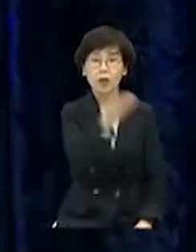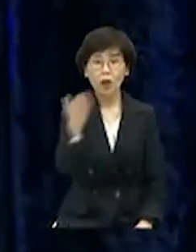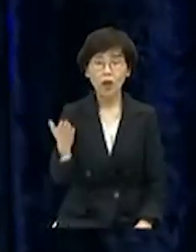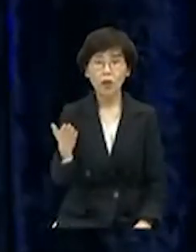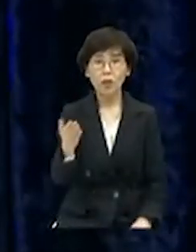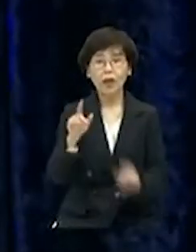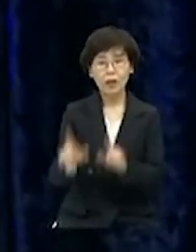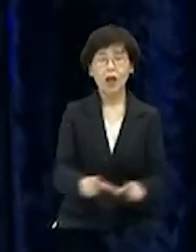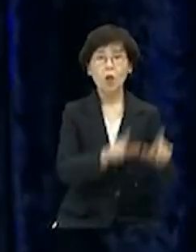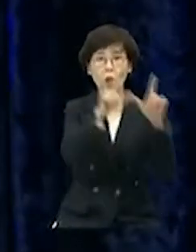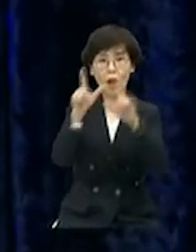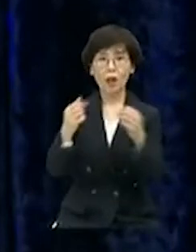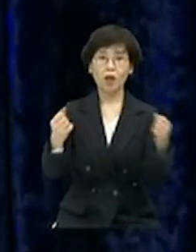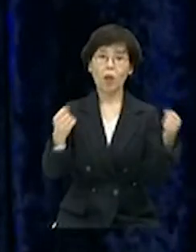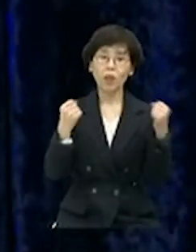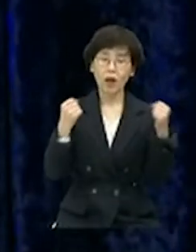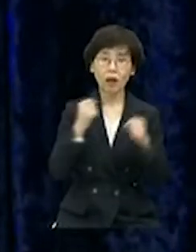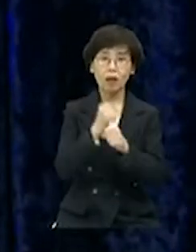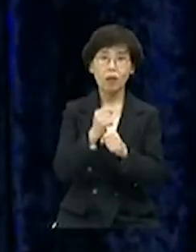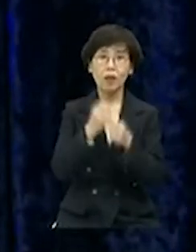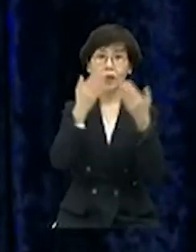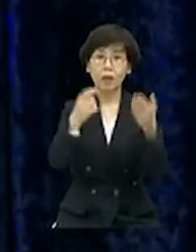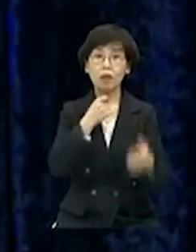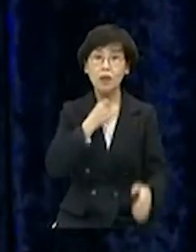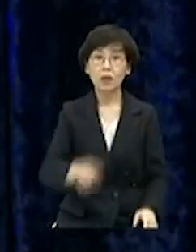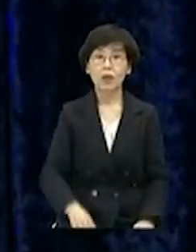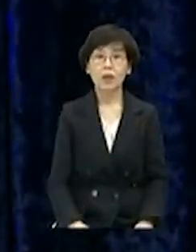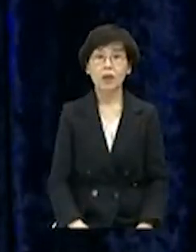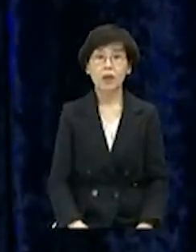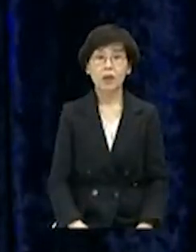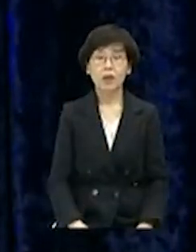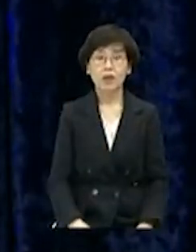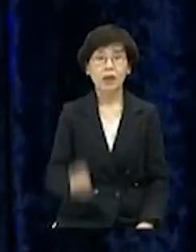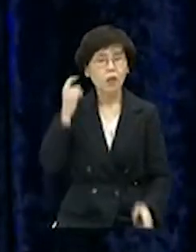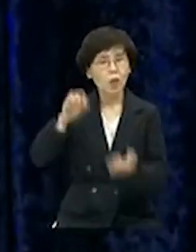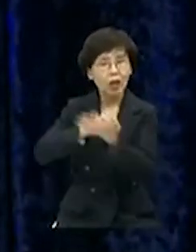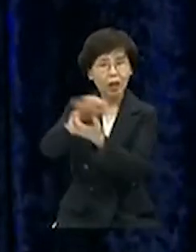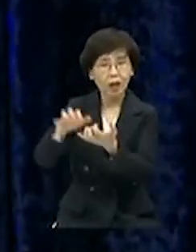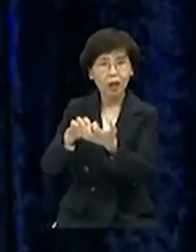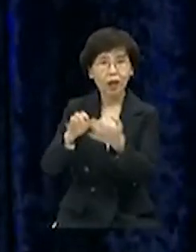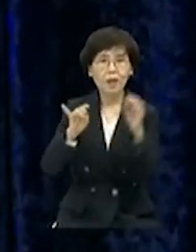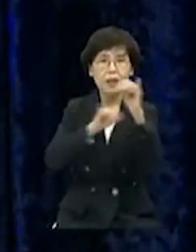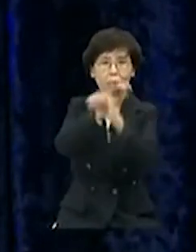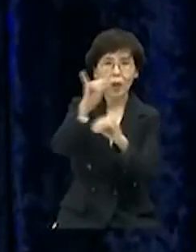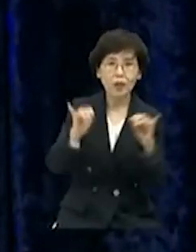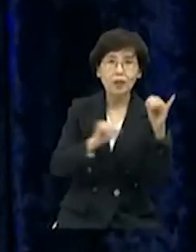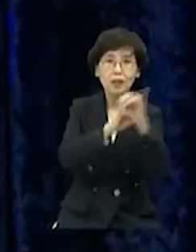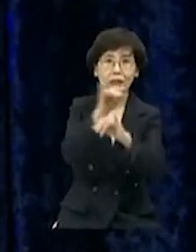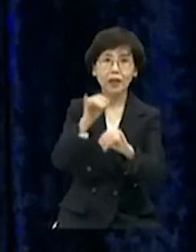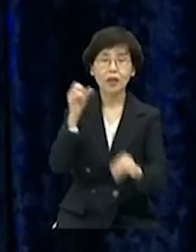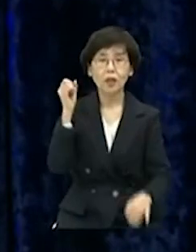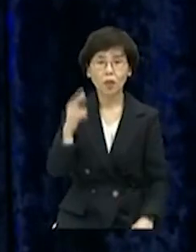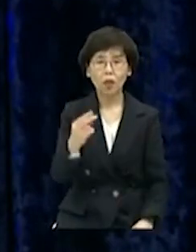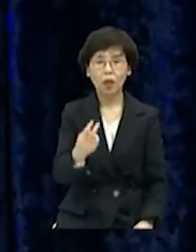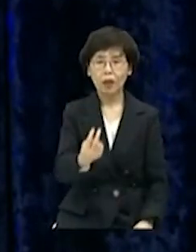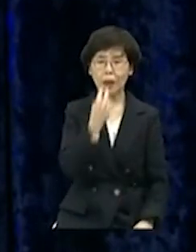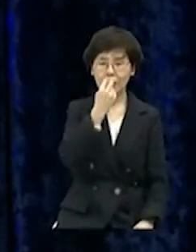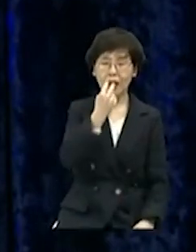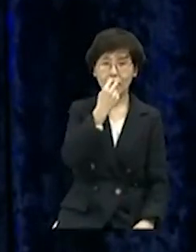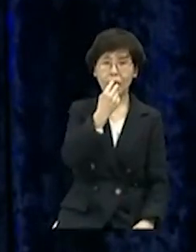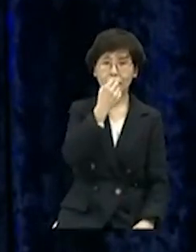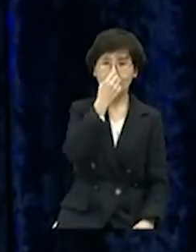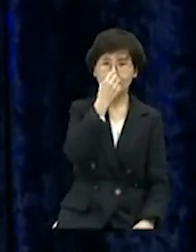여러분들의 생활 건강하게 만들어 드리겠습니다. 소음, 미세먼지, 그리고